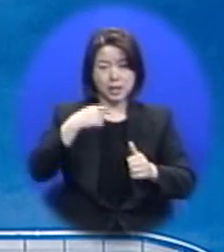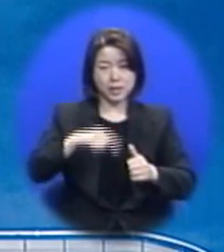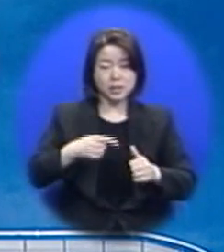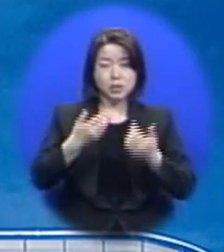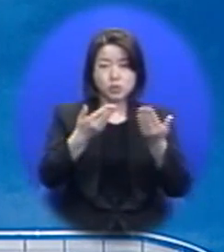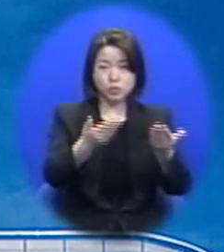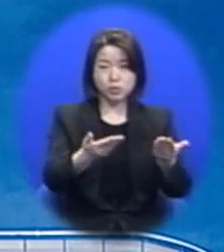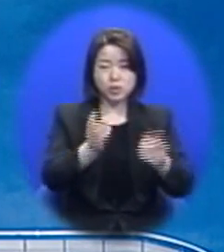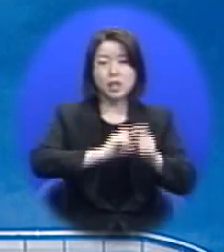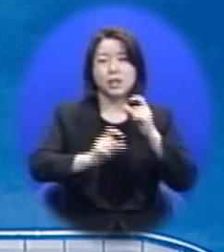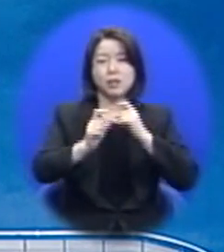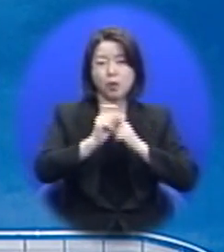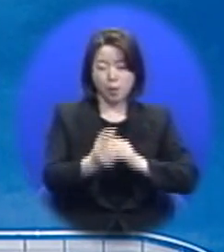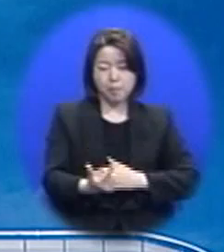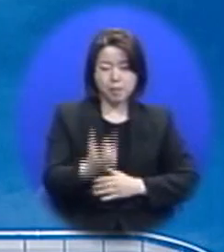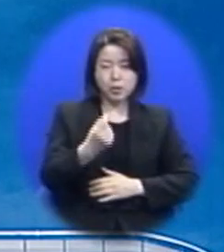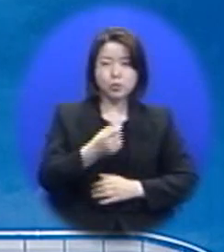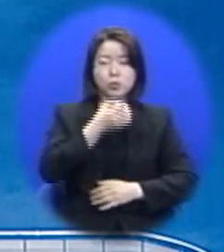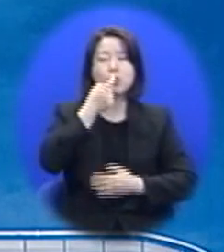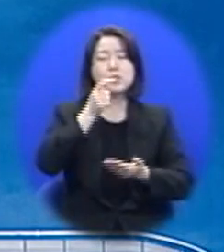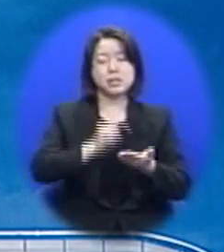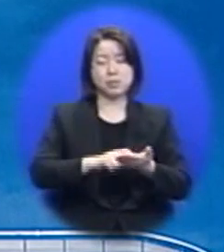더 강력합니다.